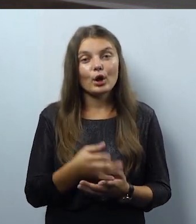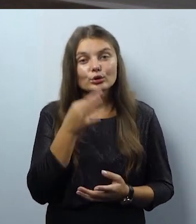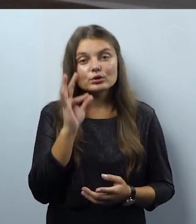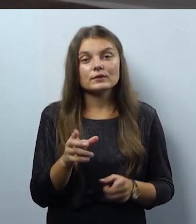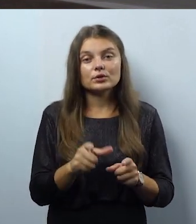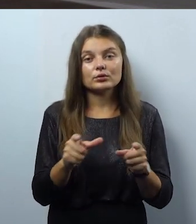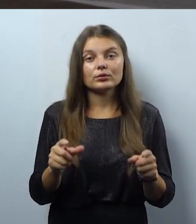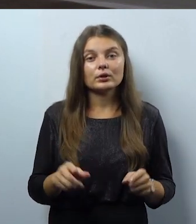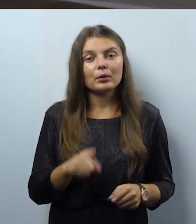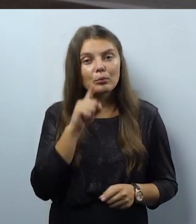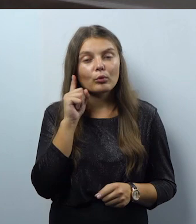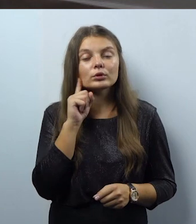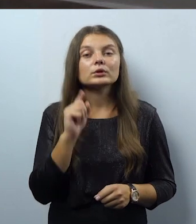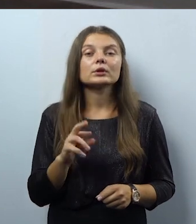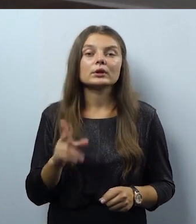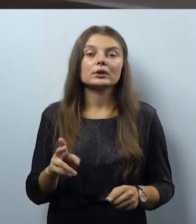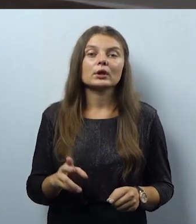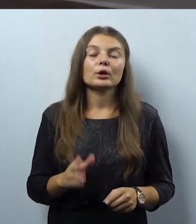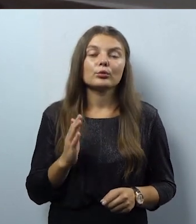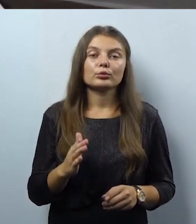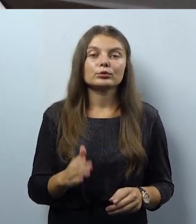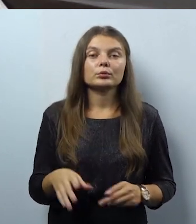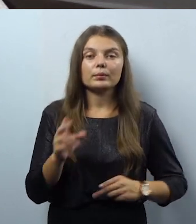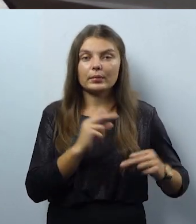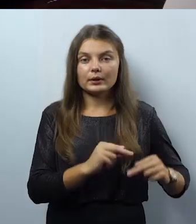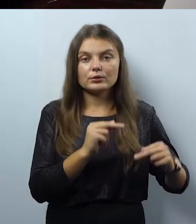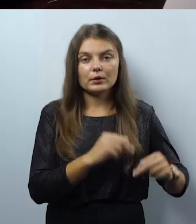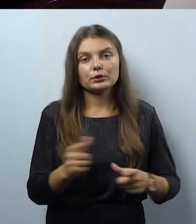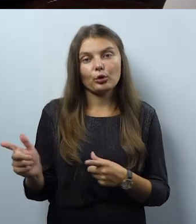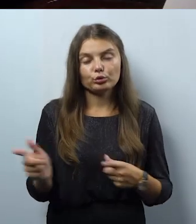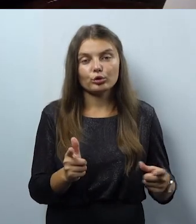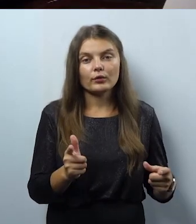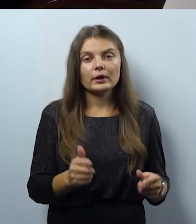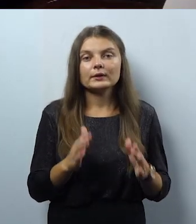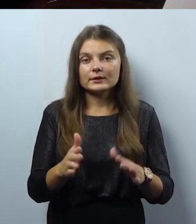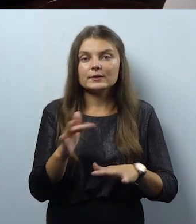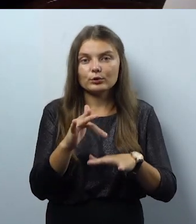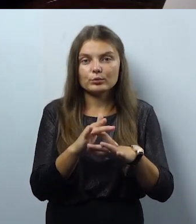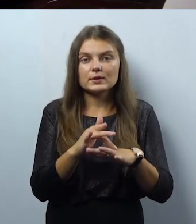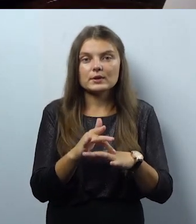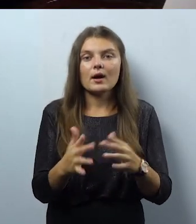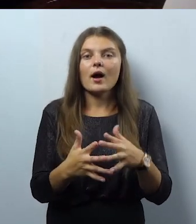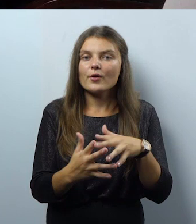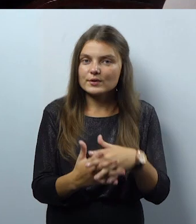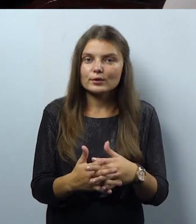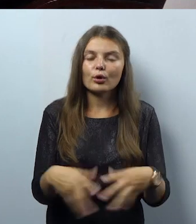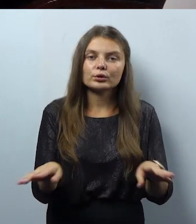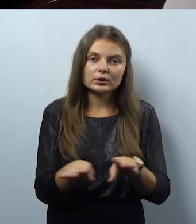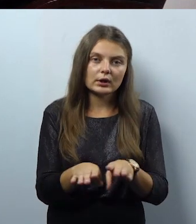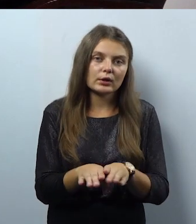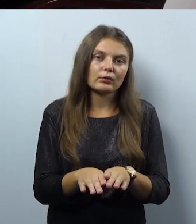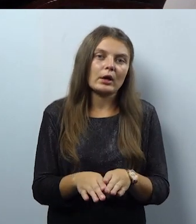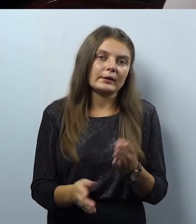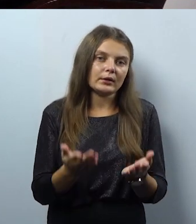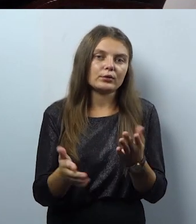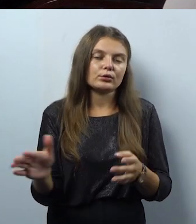фахівці, можливо, більш достойні. Чи, можливо, це все перемелиться в часі, коли буде йти розвиток самої